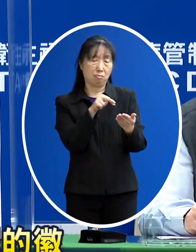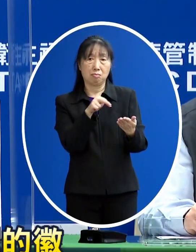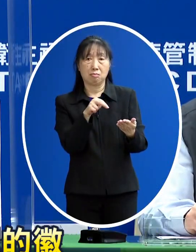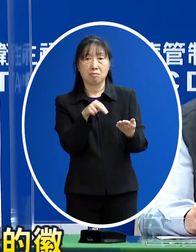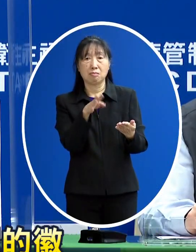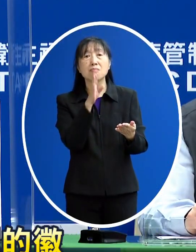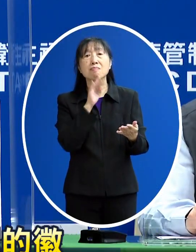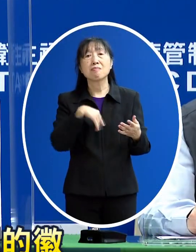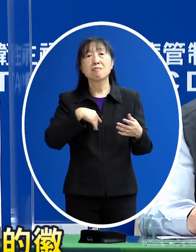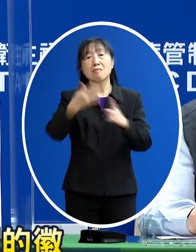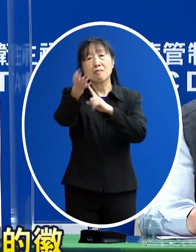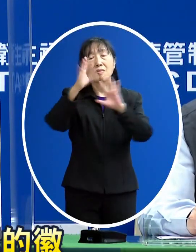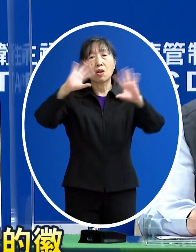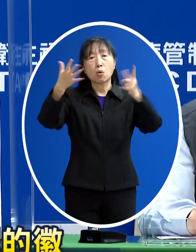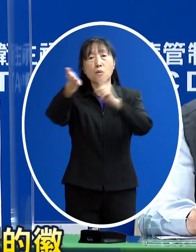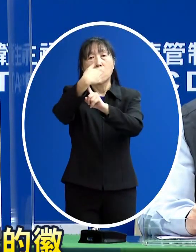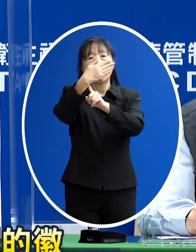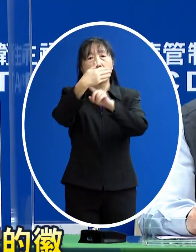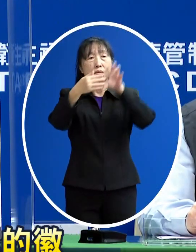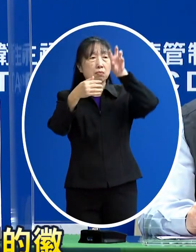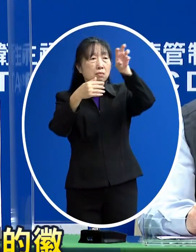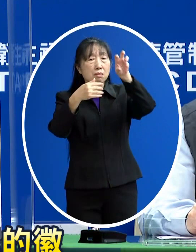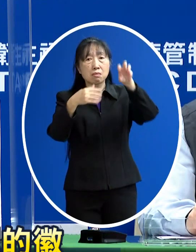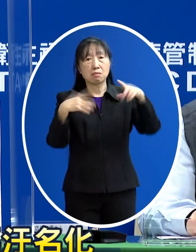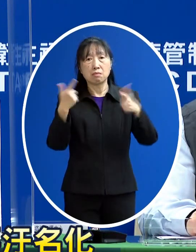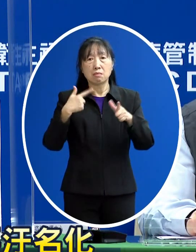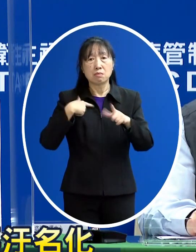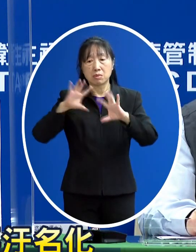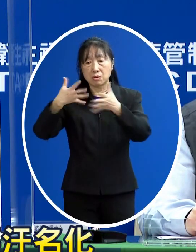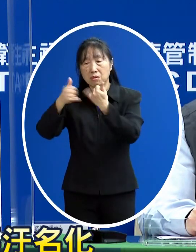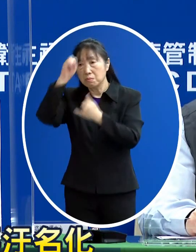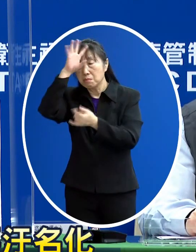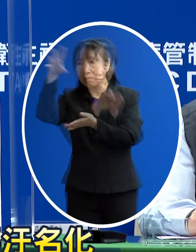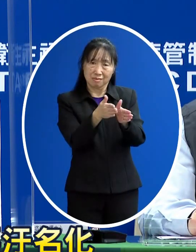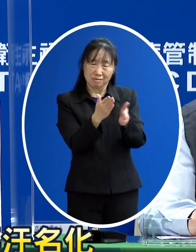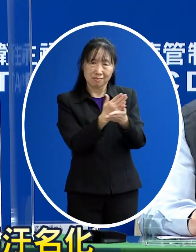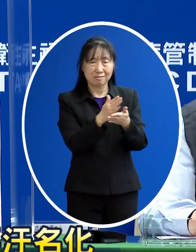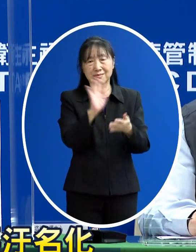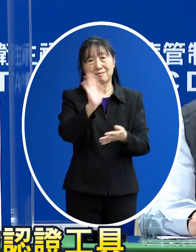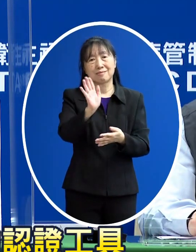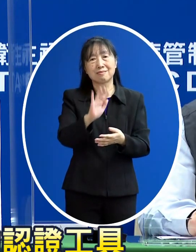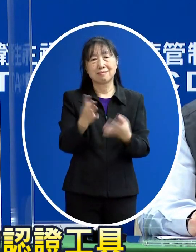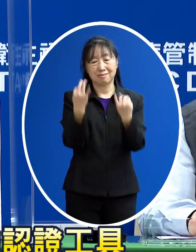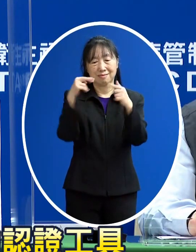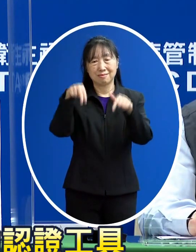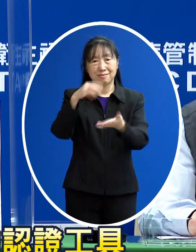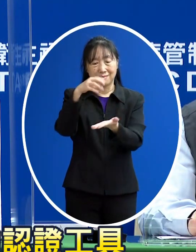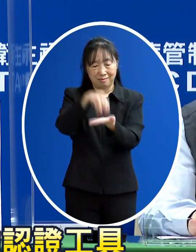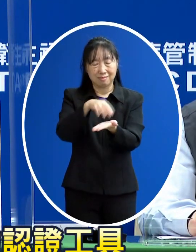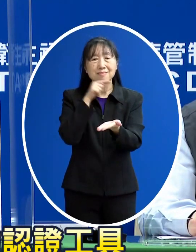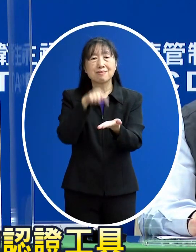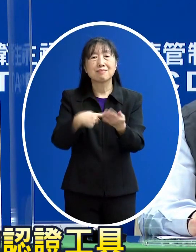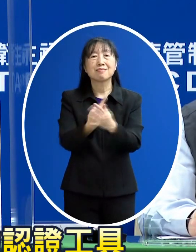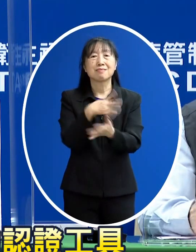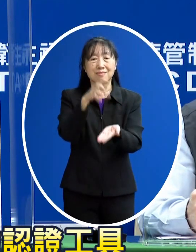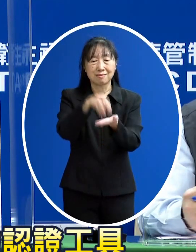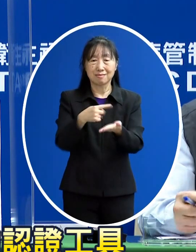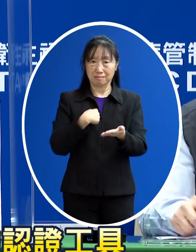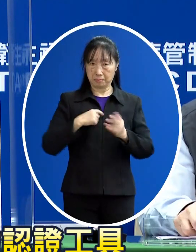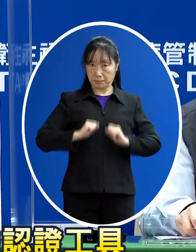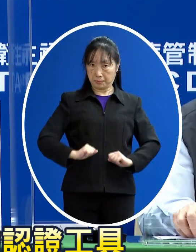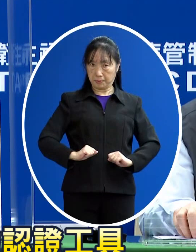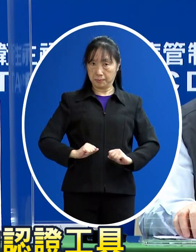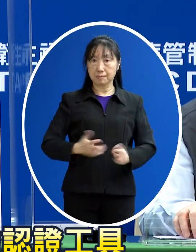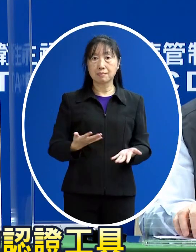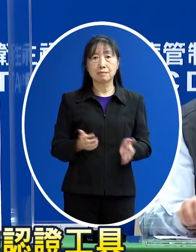是国旗里面的一个徽啊，我想大家也没有必要污名化。数位证明里面，我们是要一个健康的一个